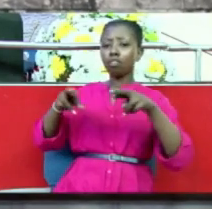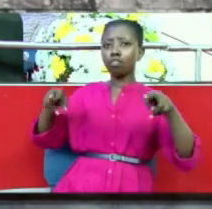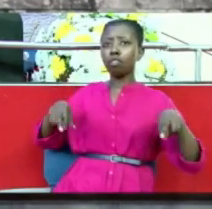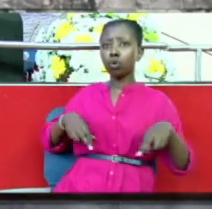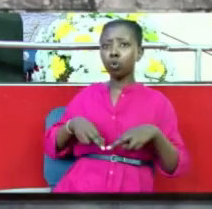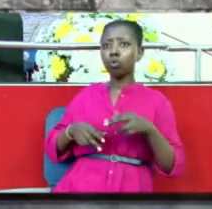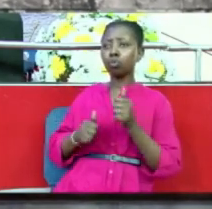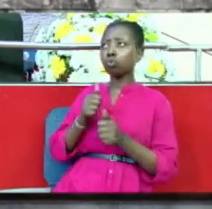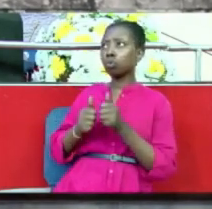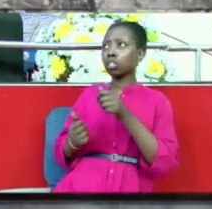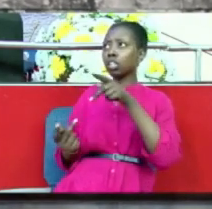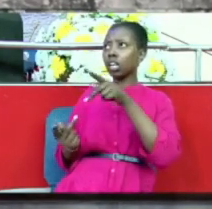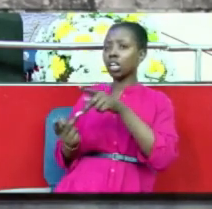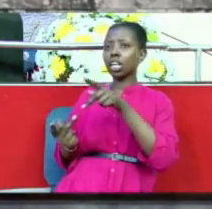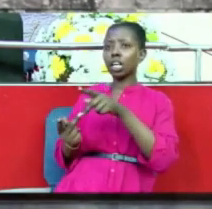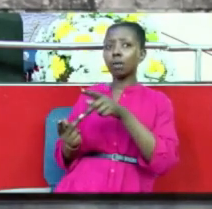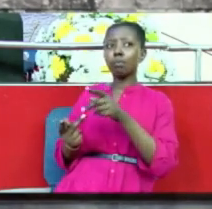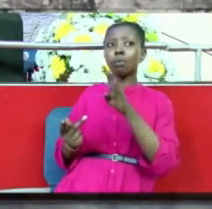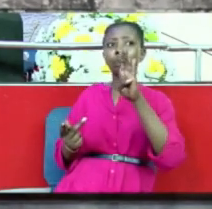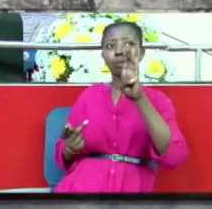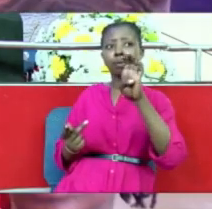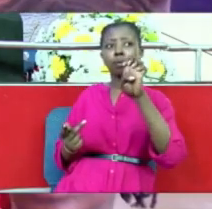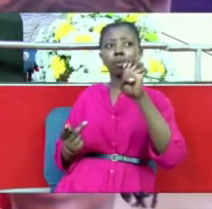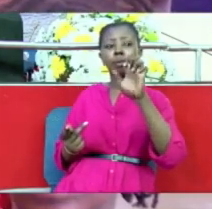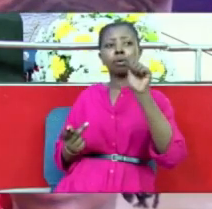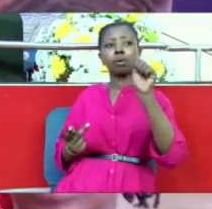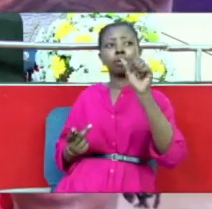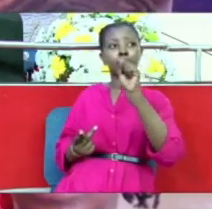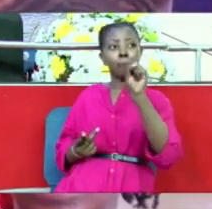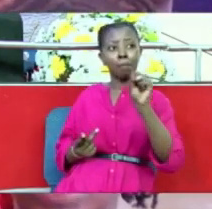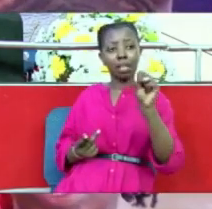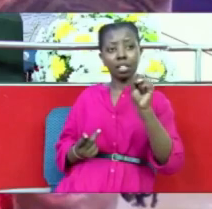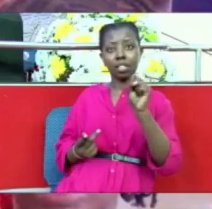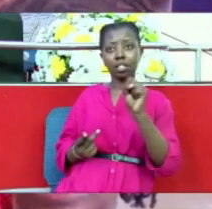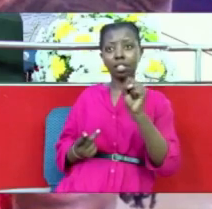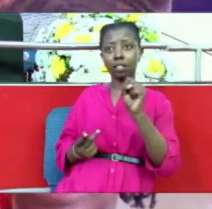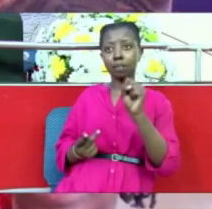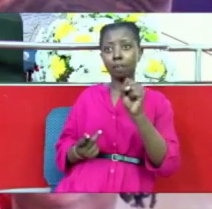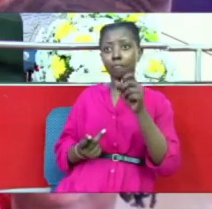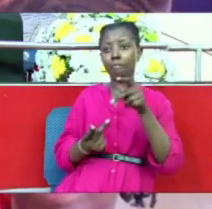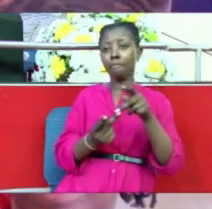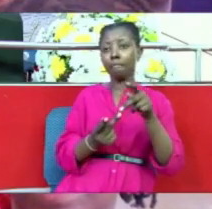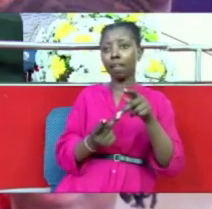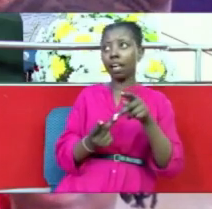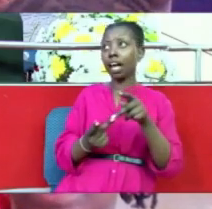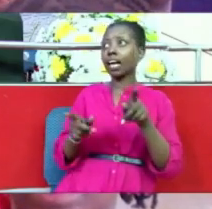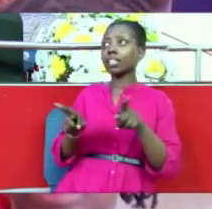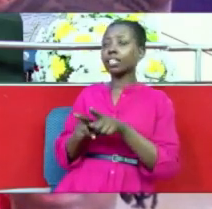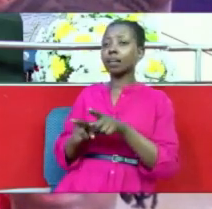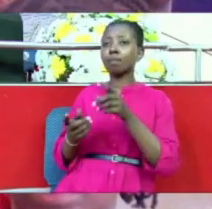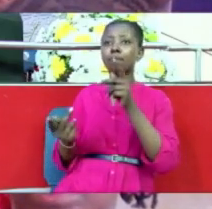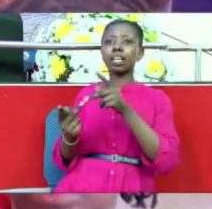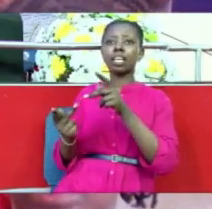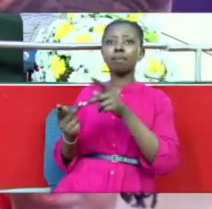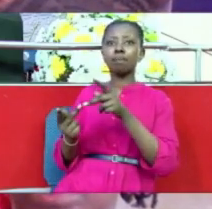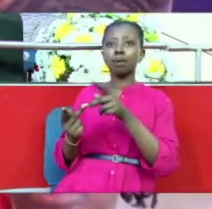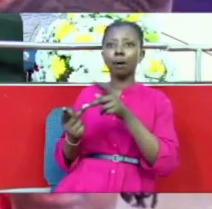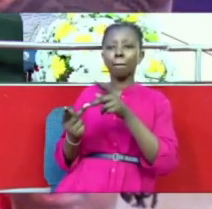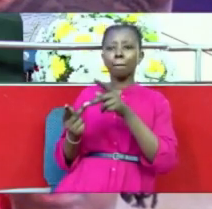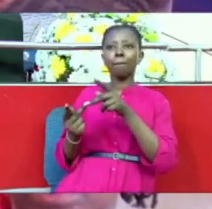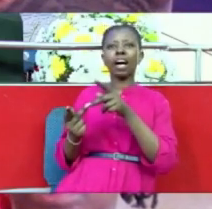hiyo maharagwe. Store ya kuweka nini? Na store ya kuweka makaa. I